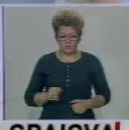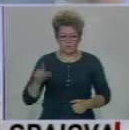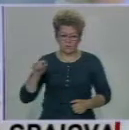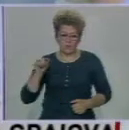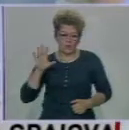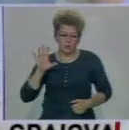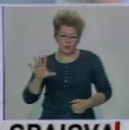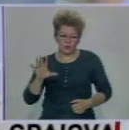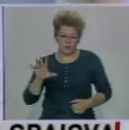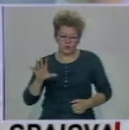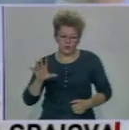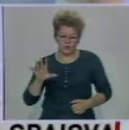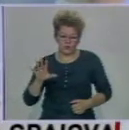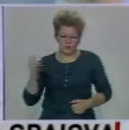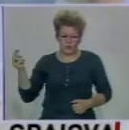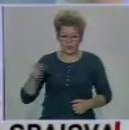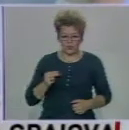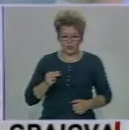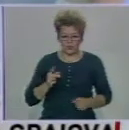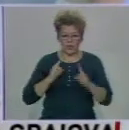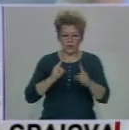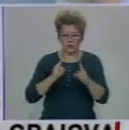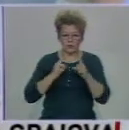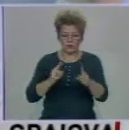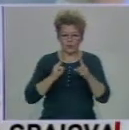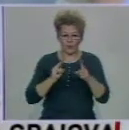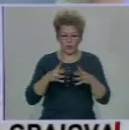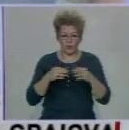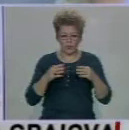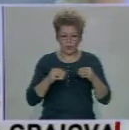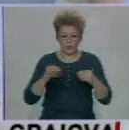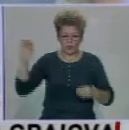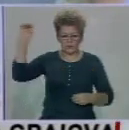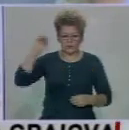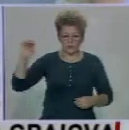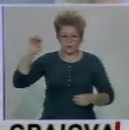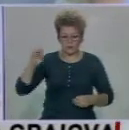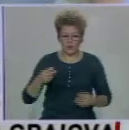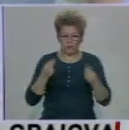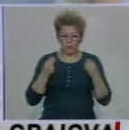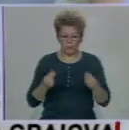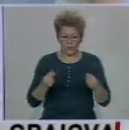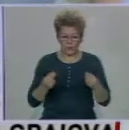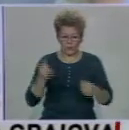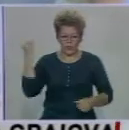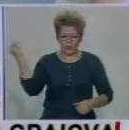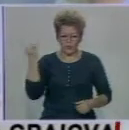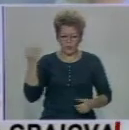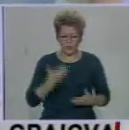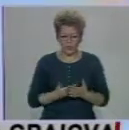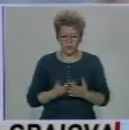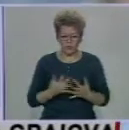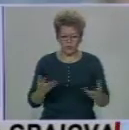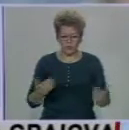exporturile totale ale României, un sector foarte mare, foarte important pentru economia